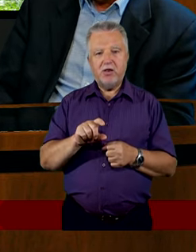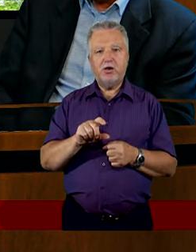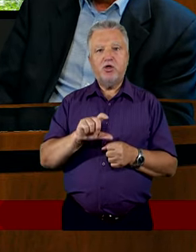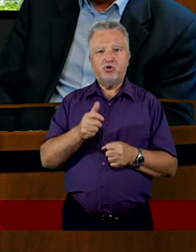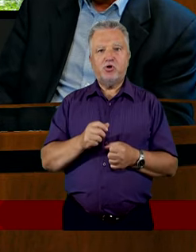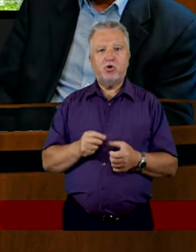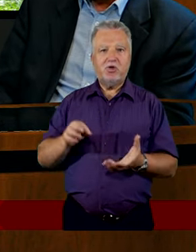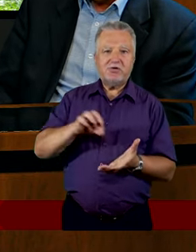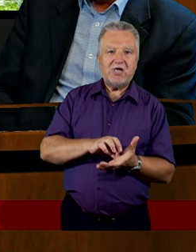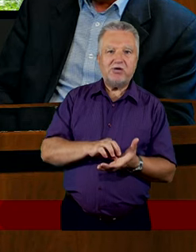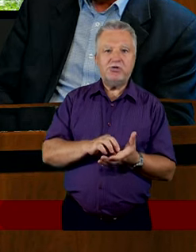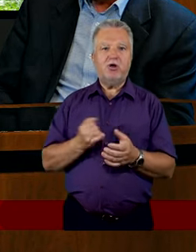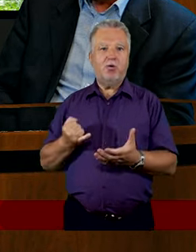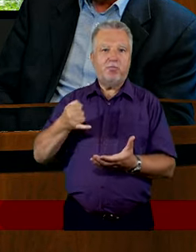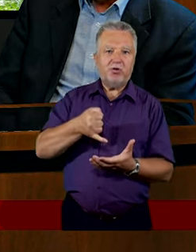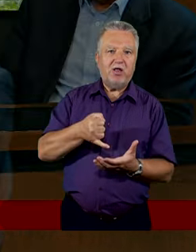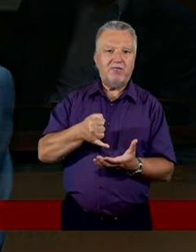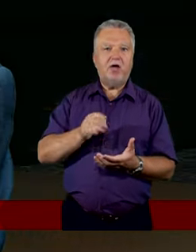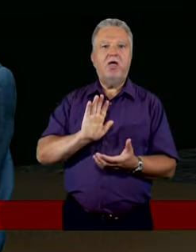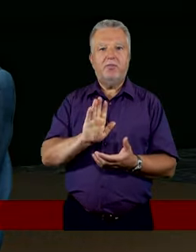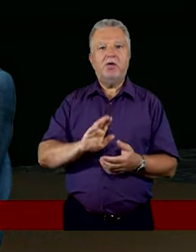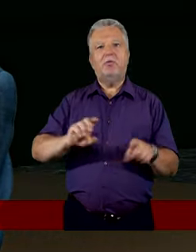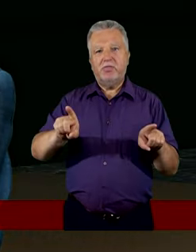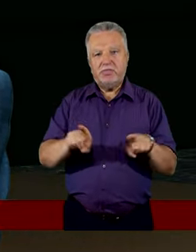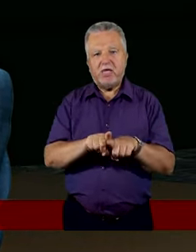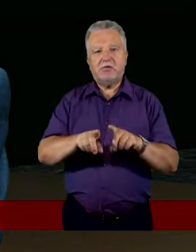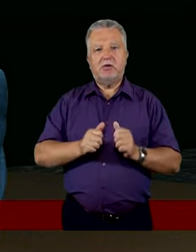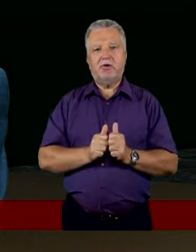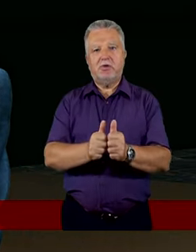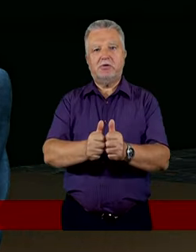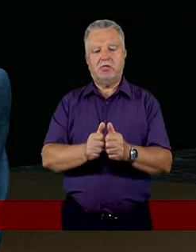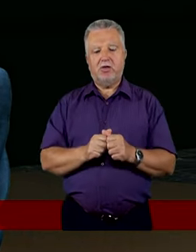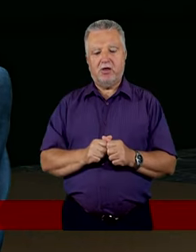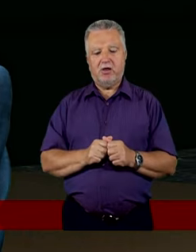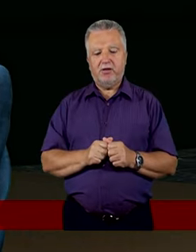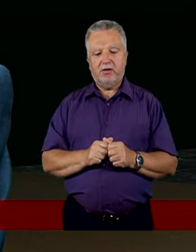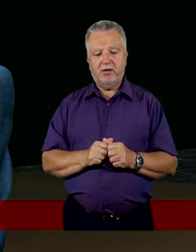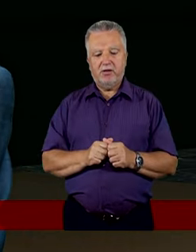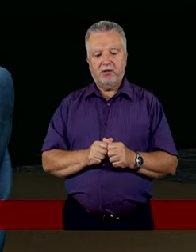co sadzi i ten, co podlewa, mają takie same zadania, więc tutaj